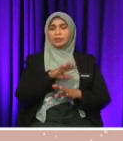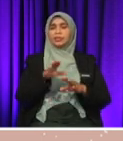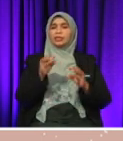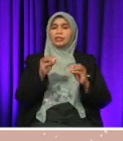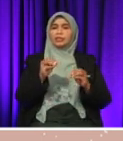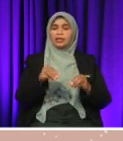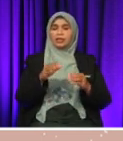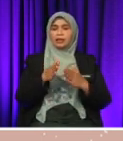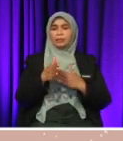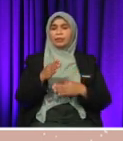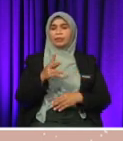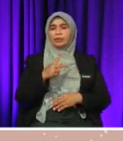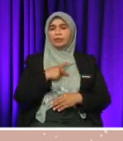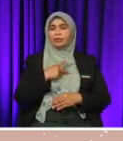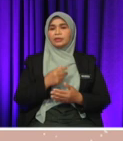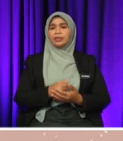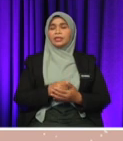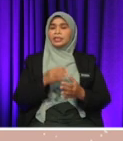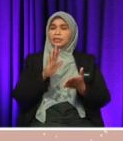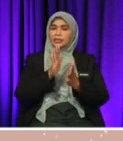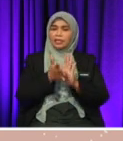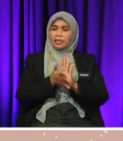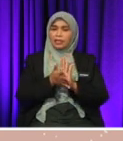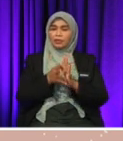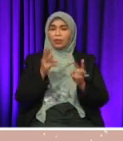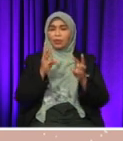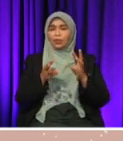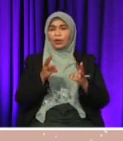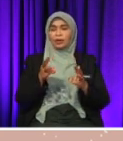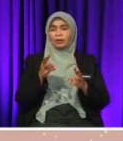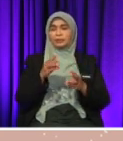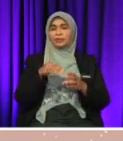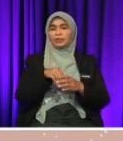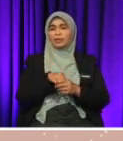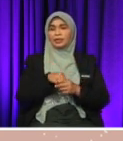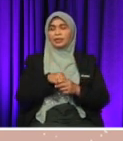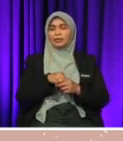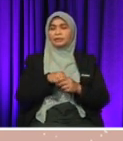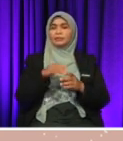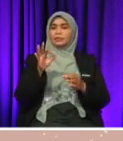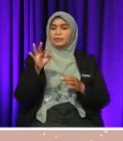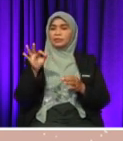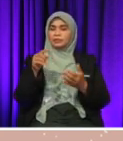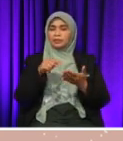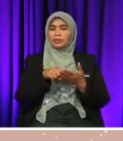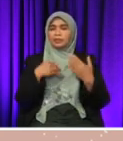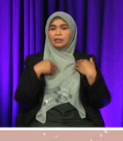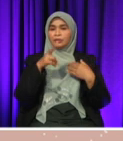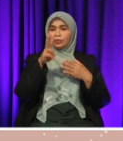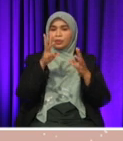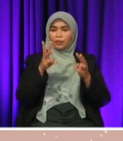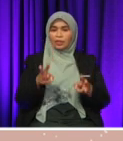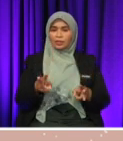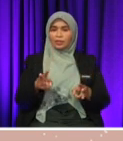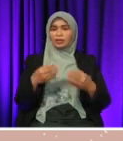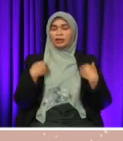olehku adalah anak jadi walaupun dalam petikan saja Ini ada dua watak ada watak